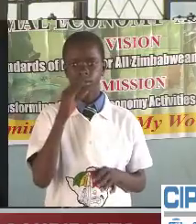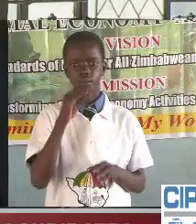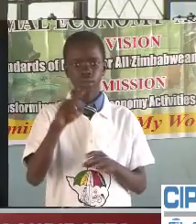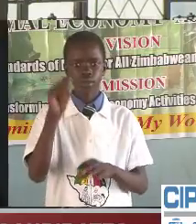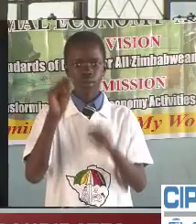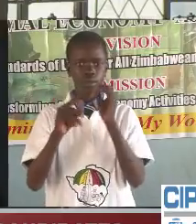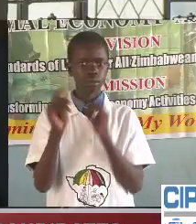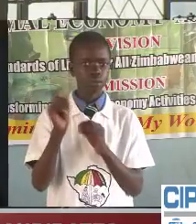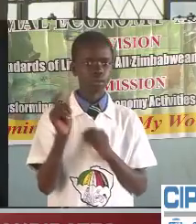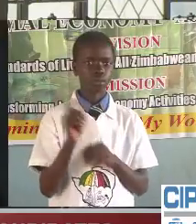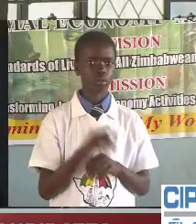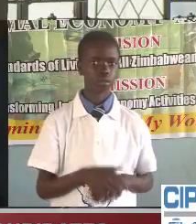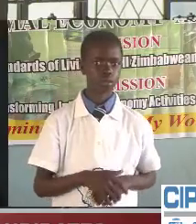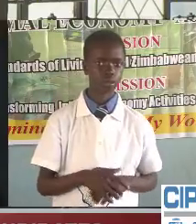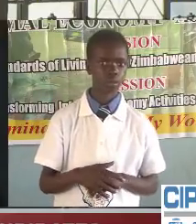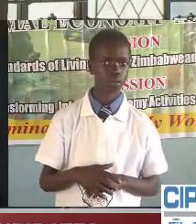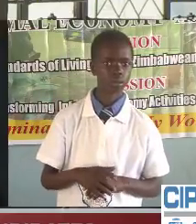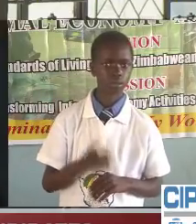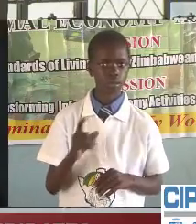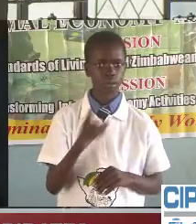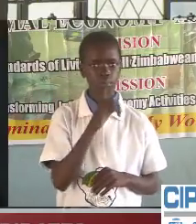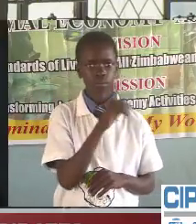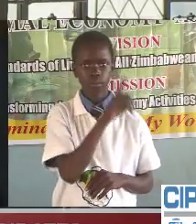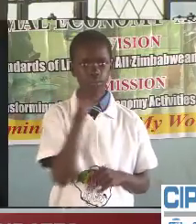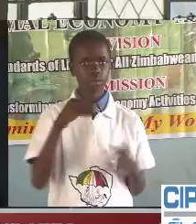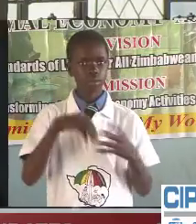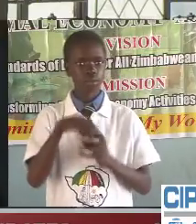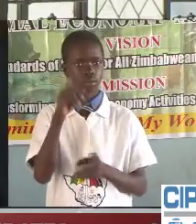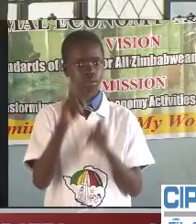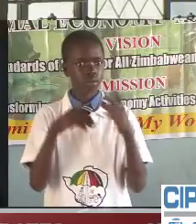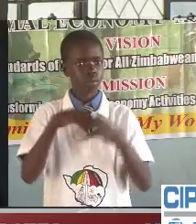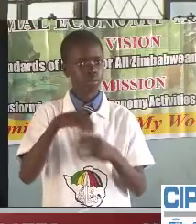Then mumwe mubvunzo wangu wandinawo,